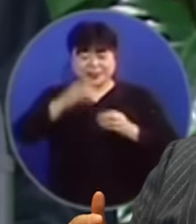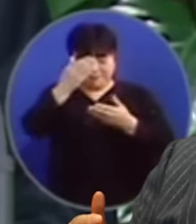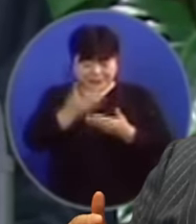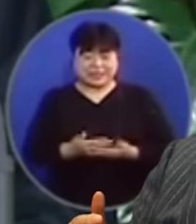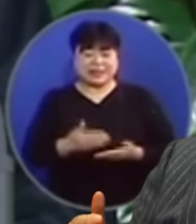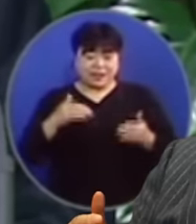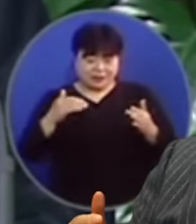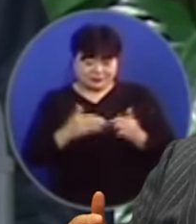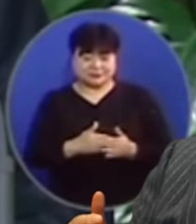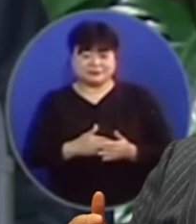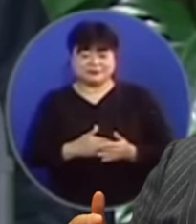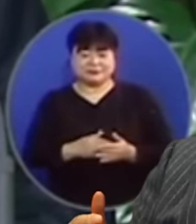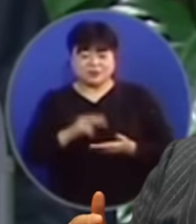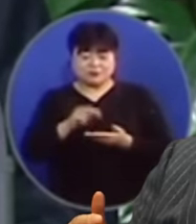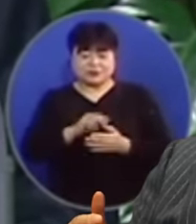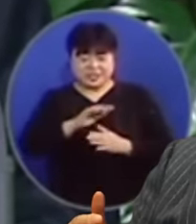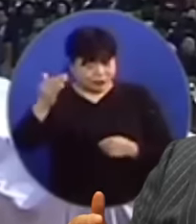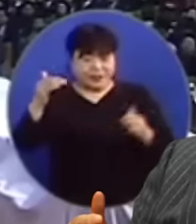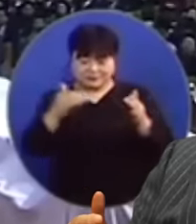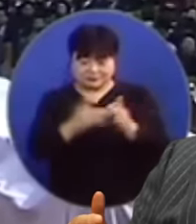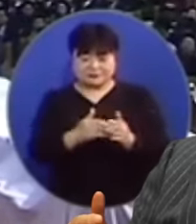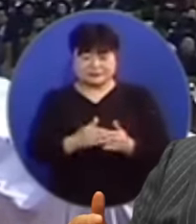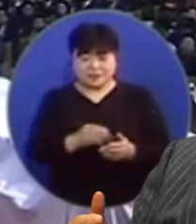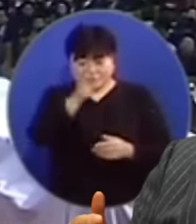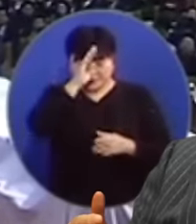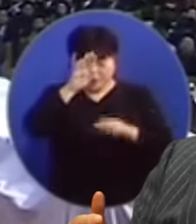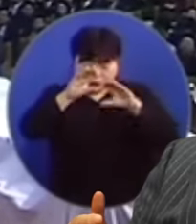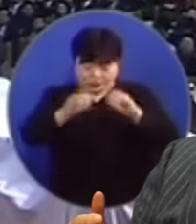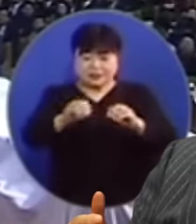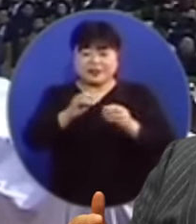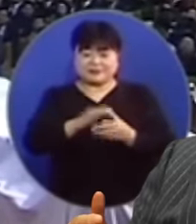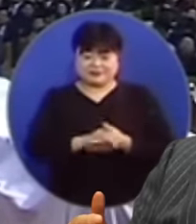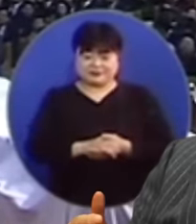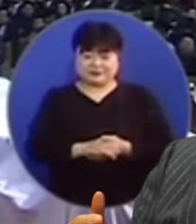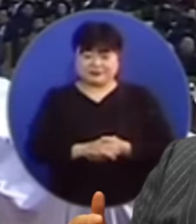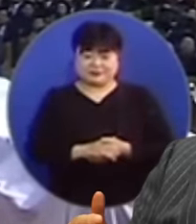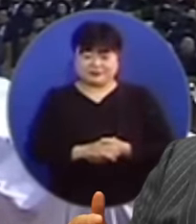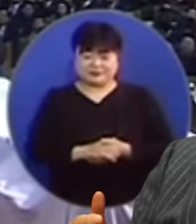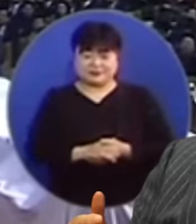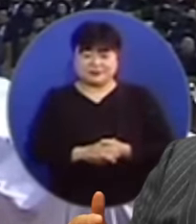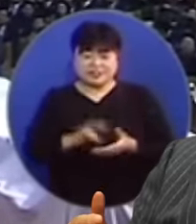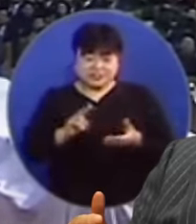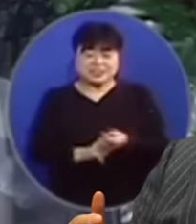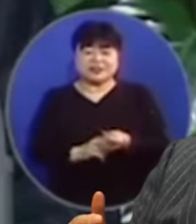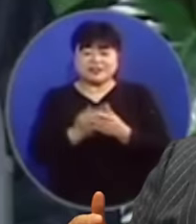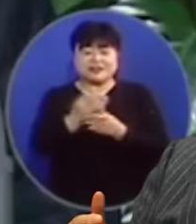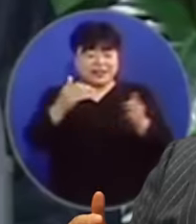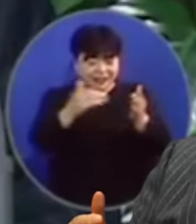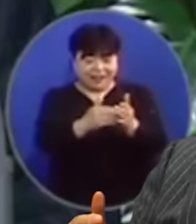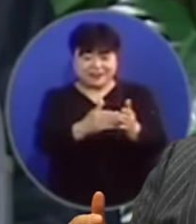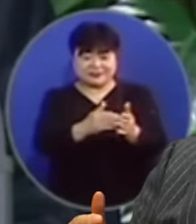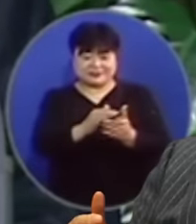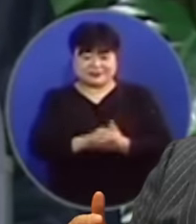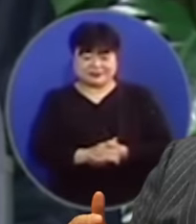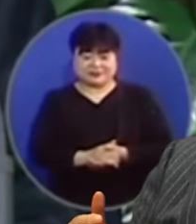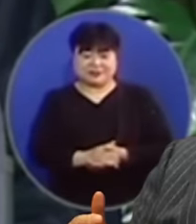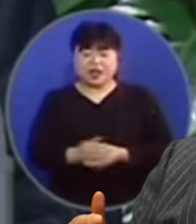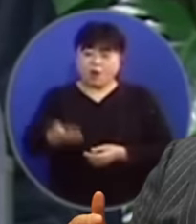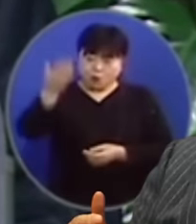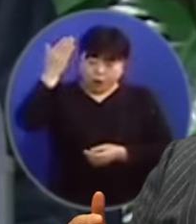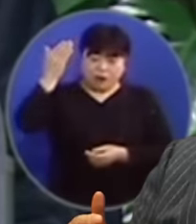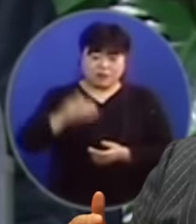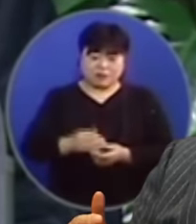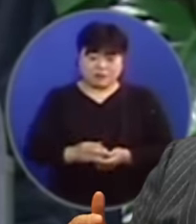응답받았다, 문제는 해결되었다, 병은 이미 나았다, 기적은 일어났다. 그러한